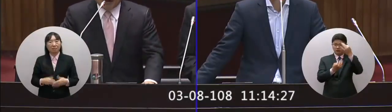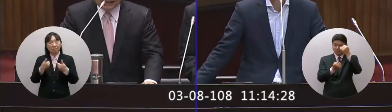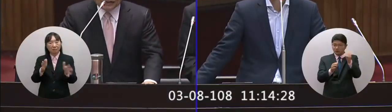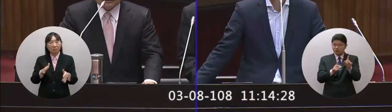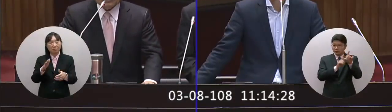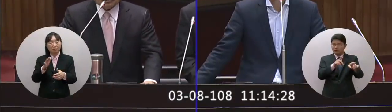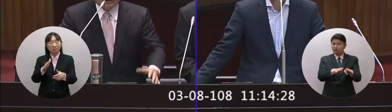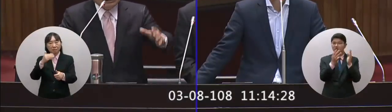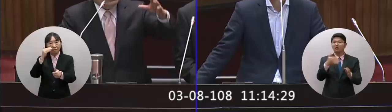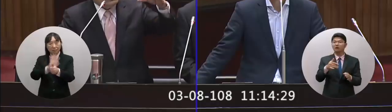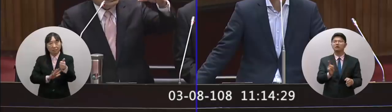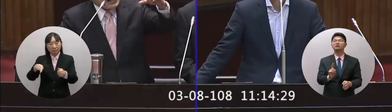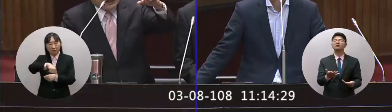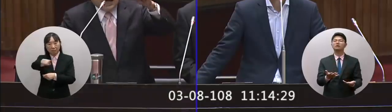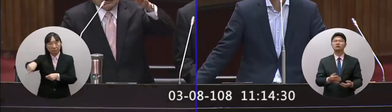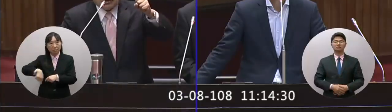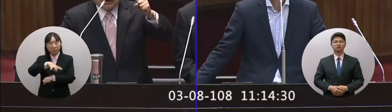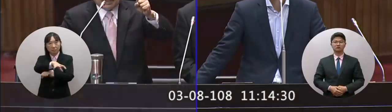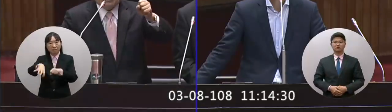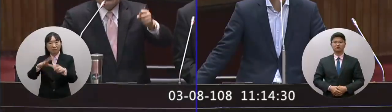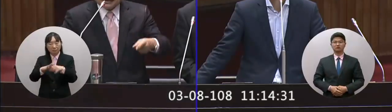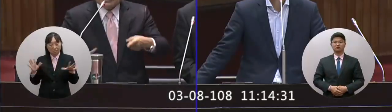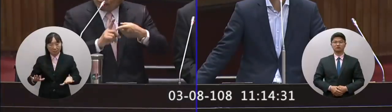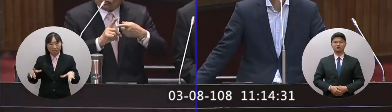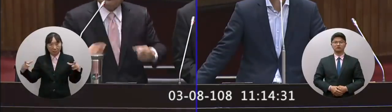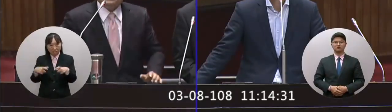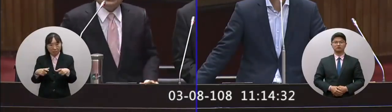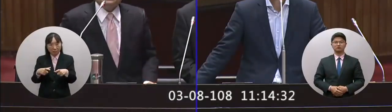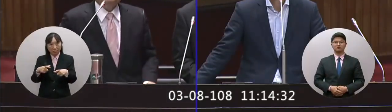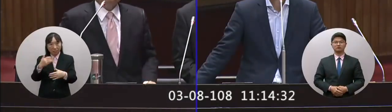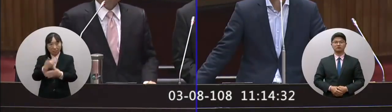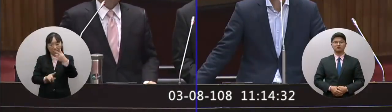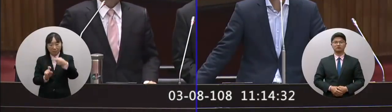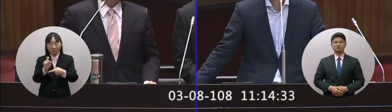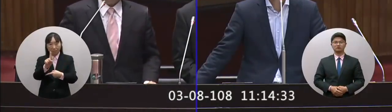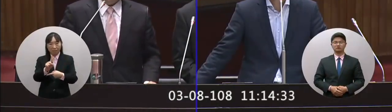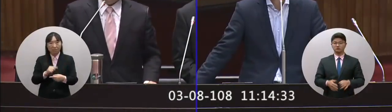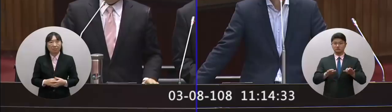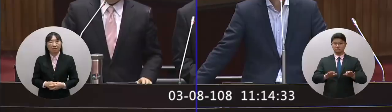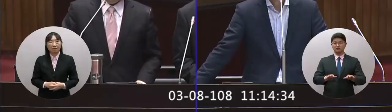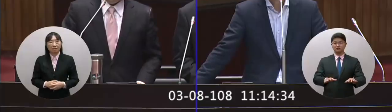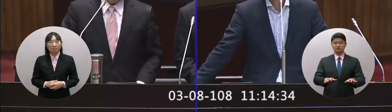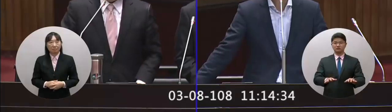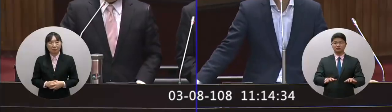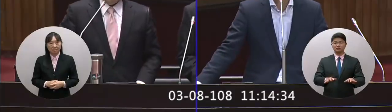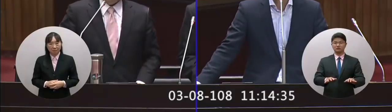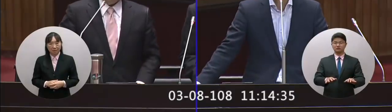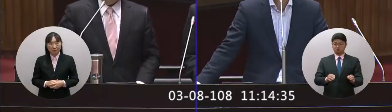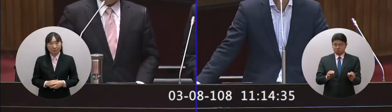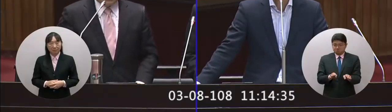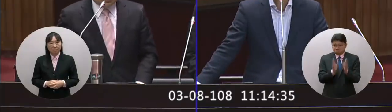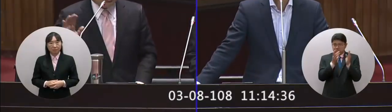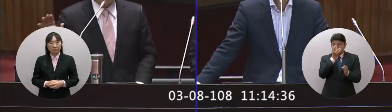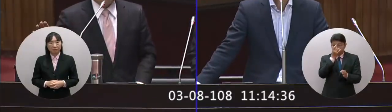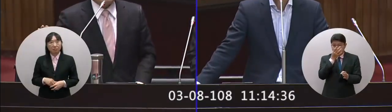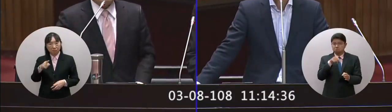影响环境，所以是大大的缩减，剩差不多10分之1。 好，所以现在还没有办法开始